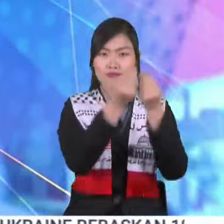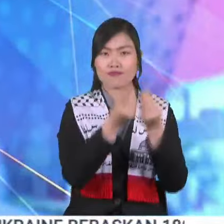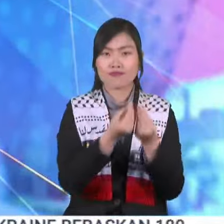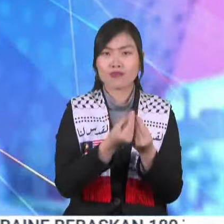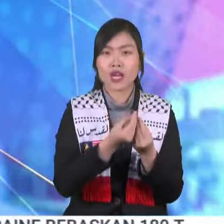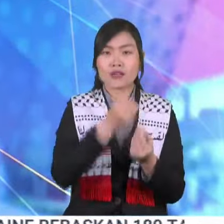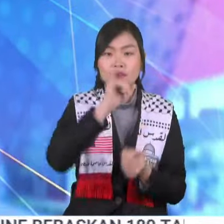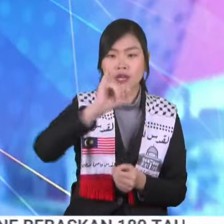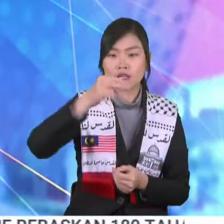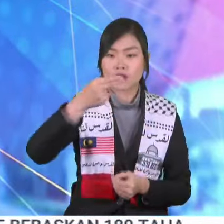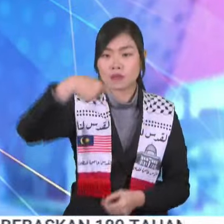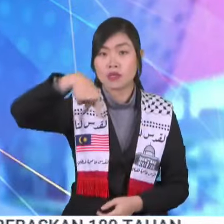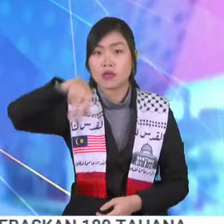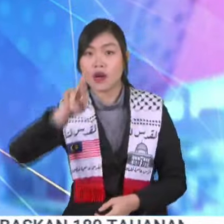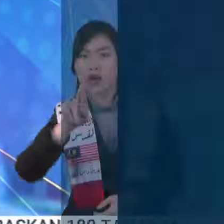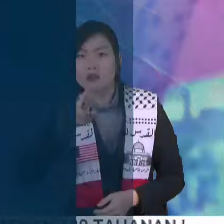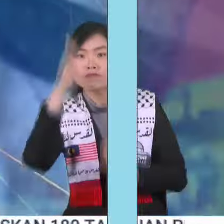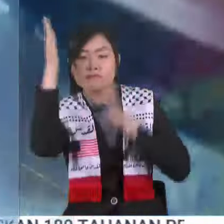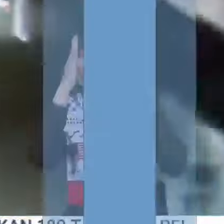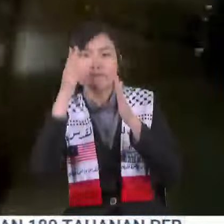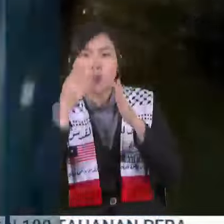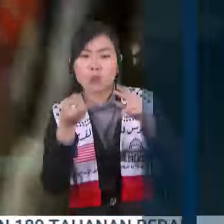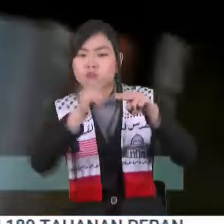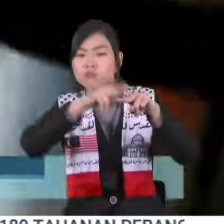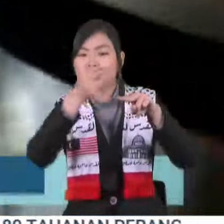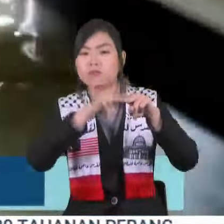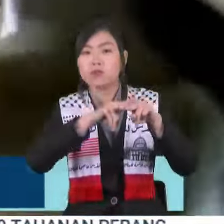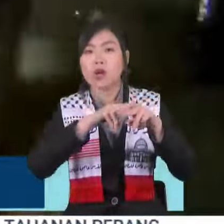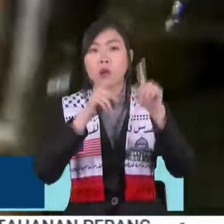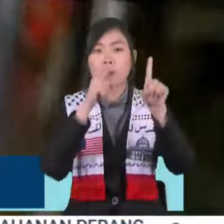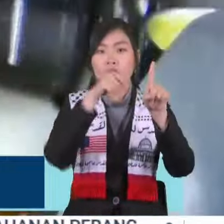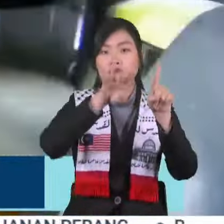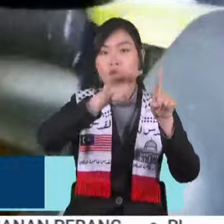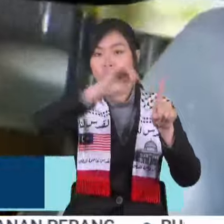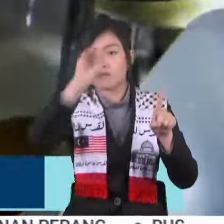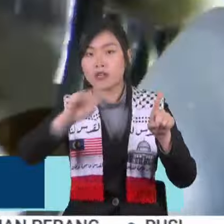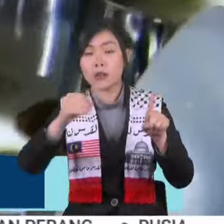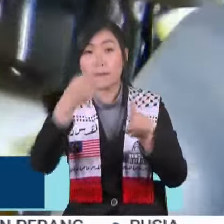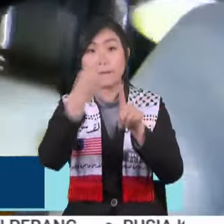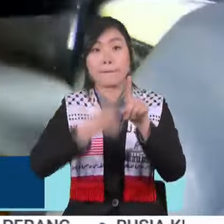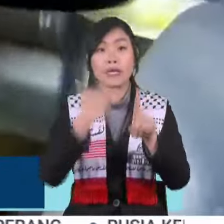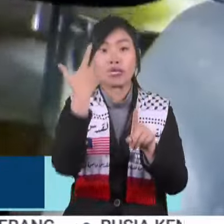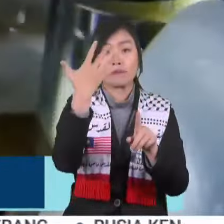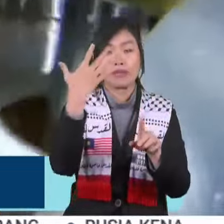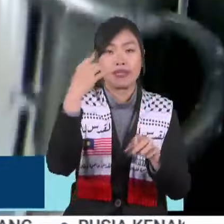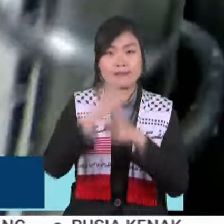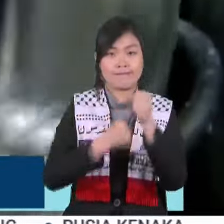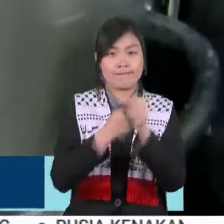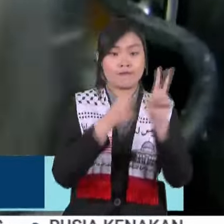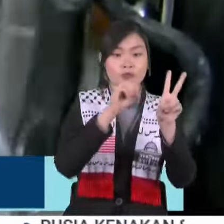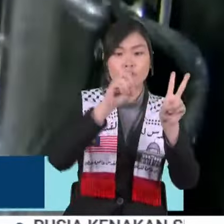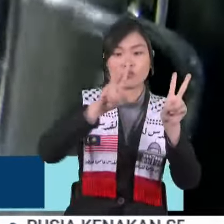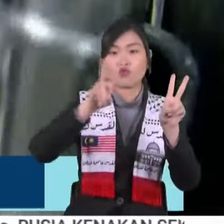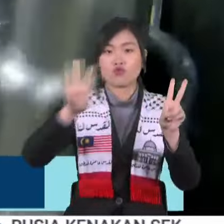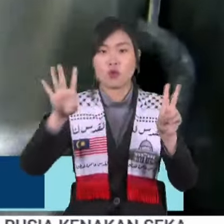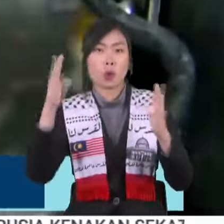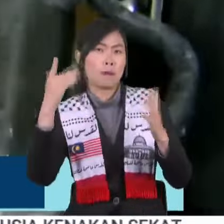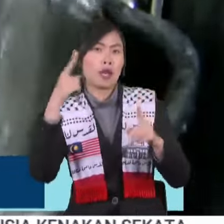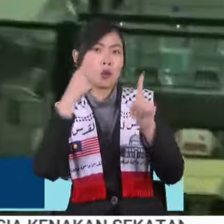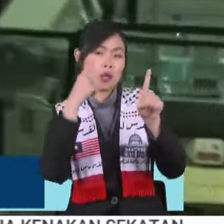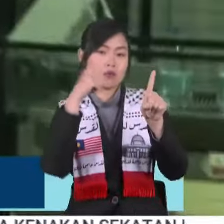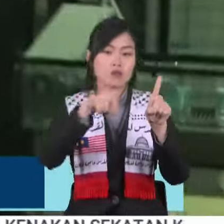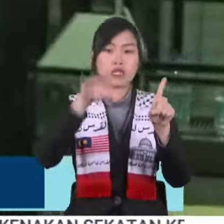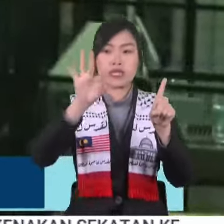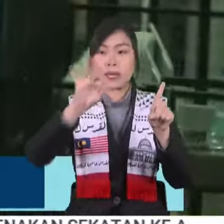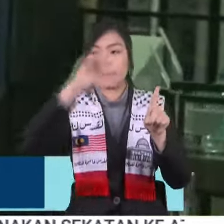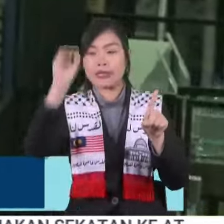Indeks harga pengeluar IHPR Malaysia meningkat 1.4% pada Mei 2024 berbanding 1.9%